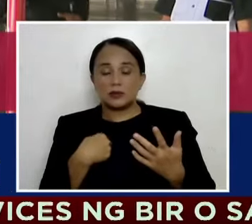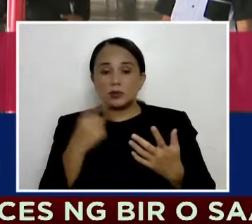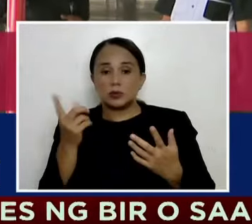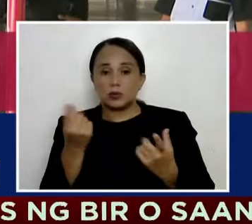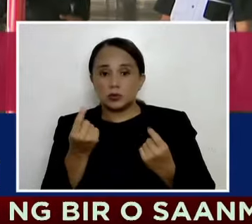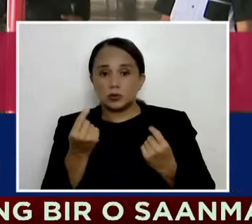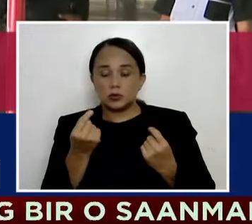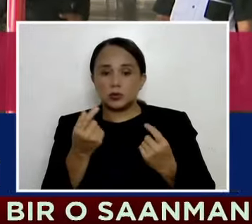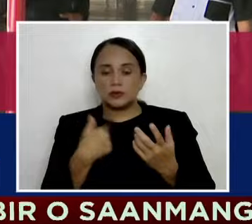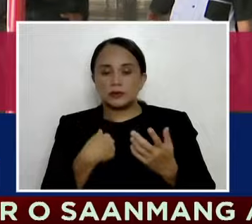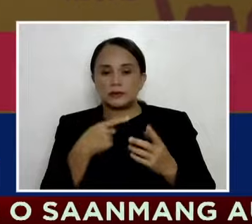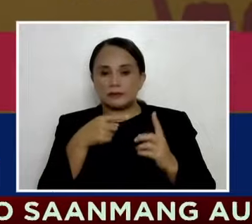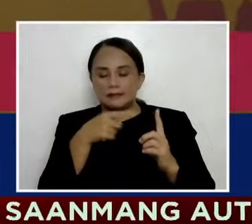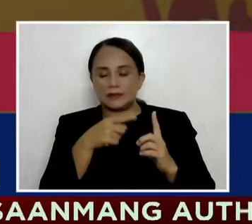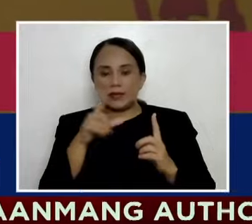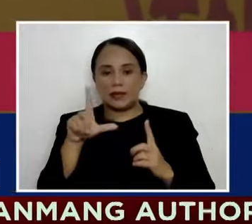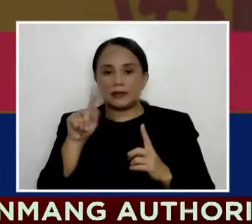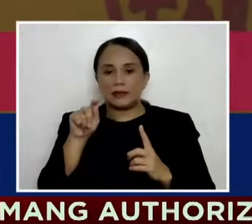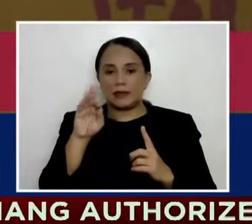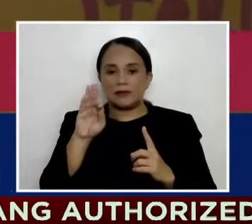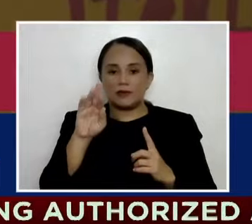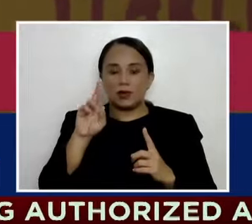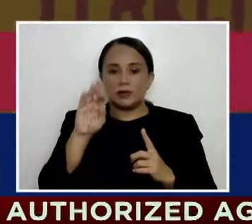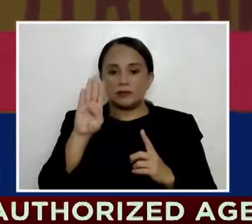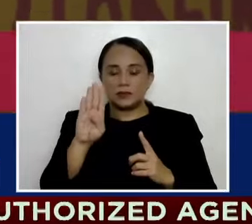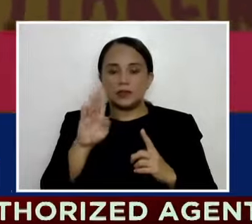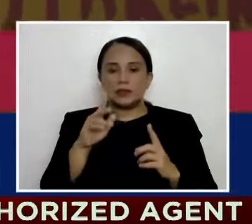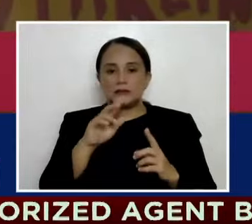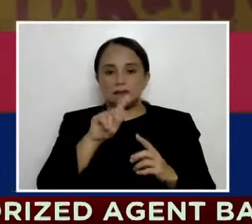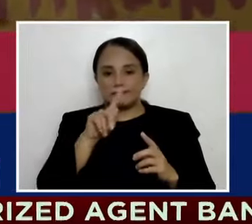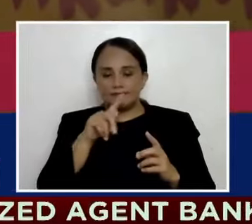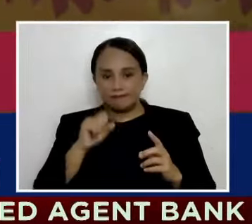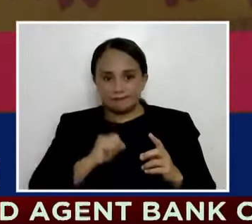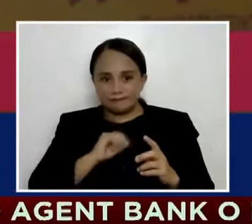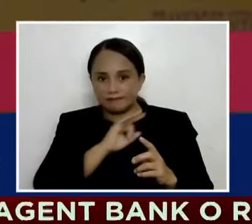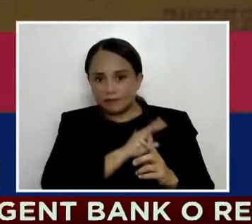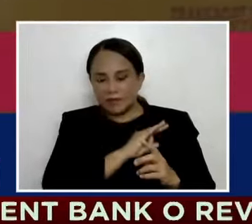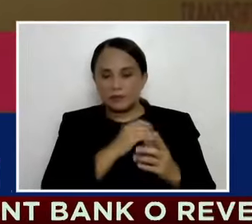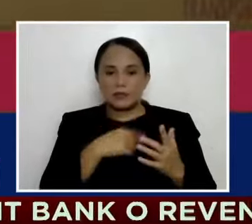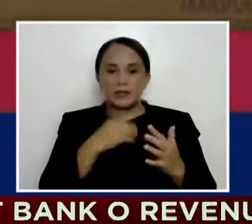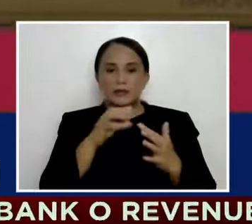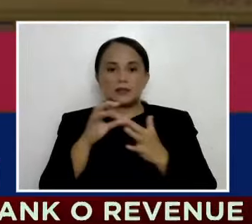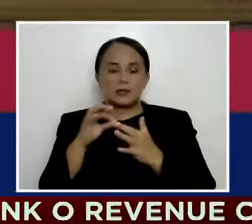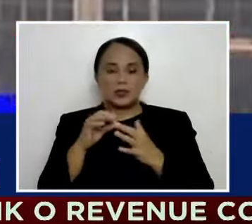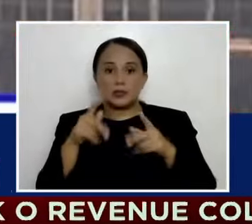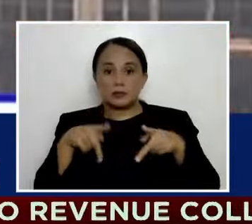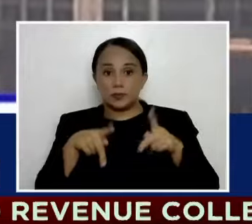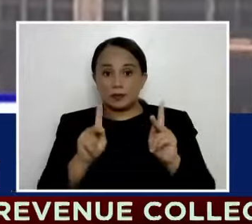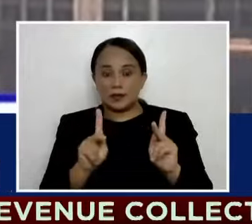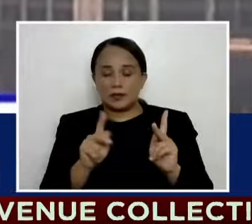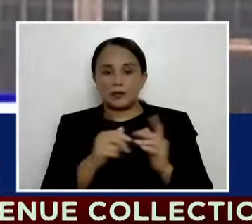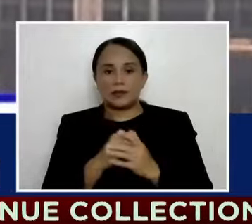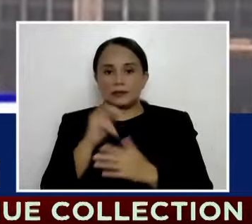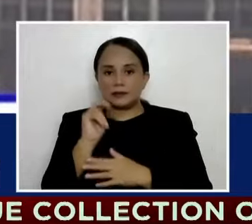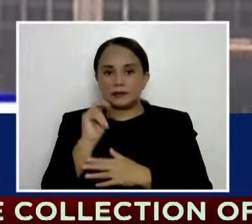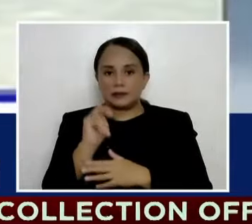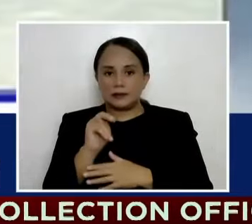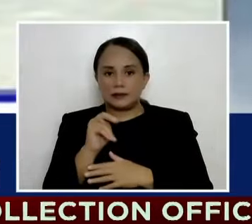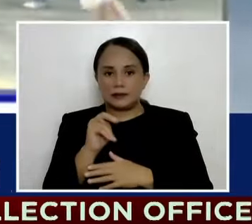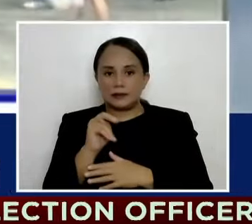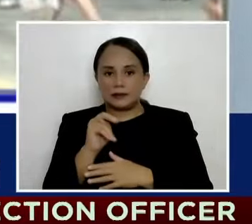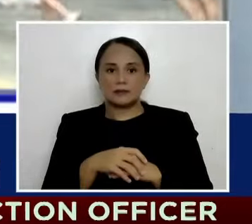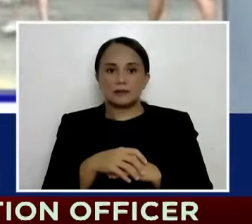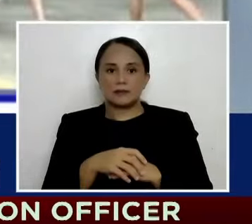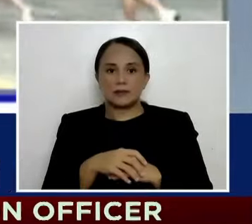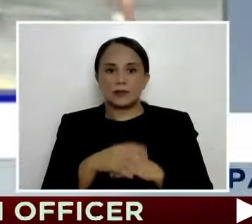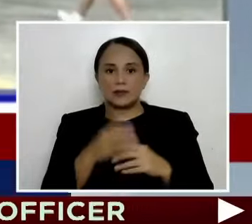assign LTFRB personnel right there at PITX to issue special permits as needed. Ang mga nag-file